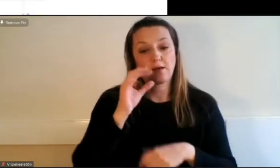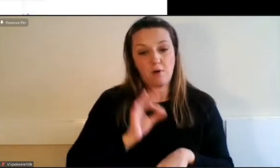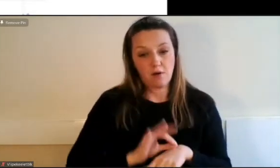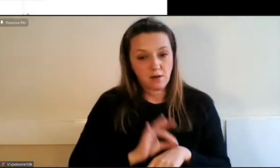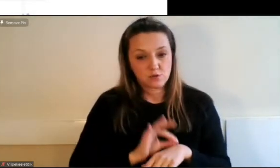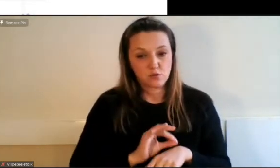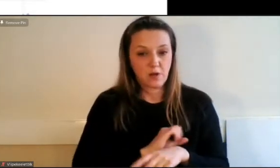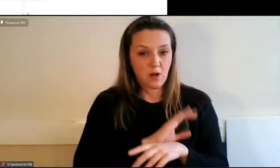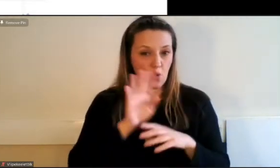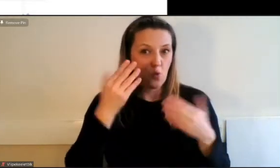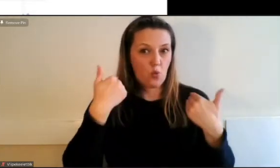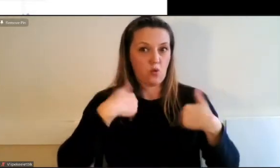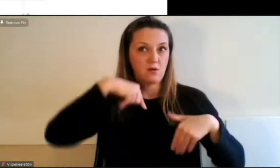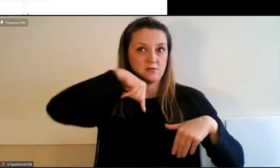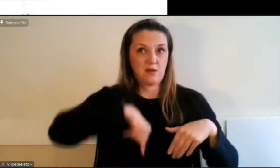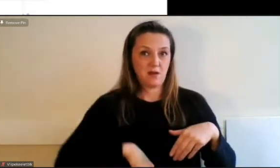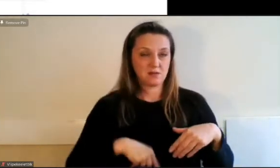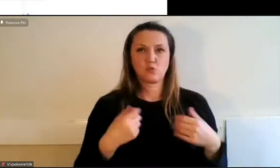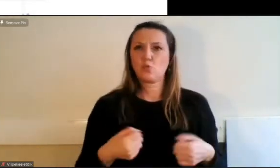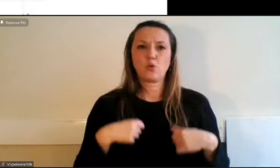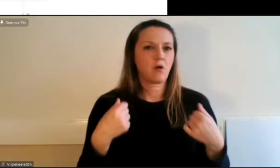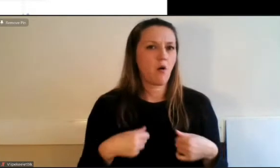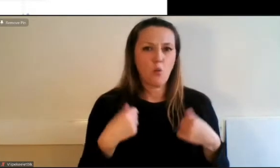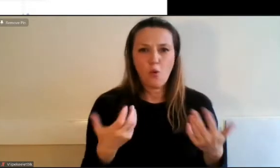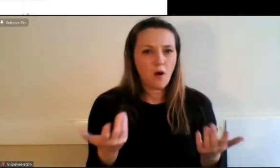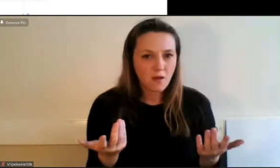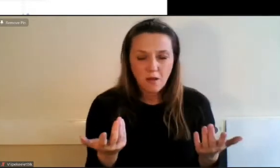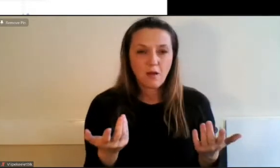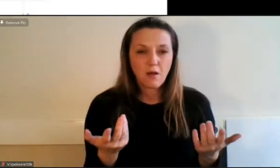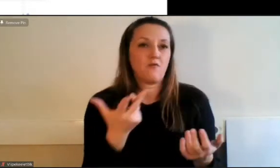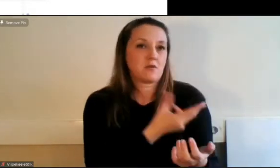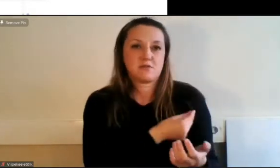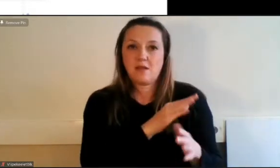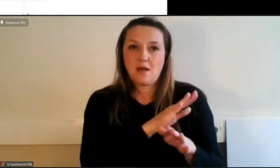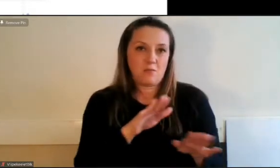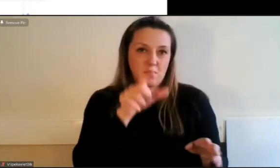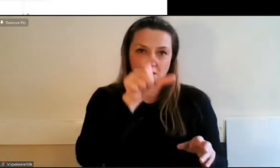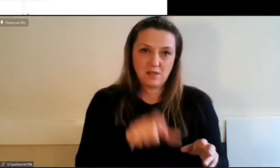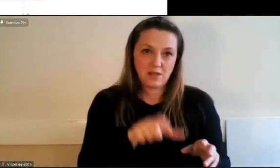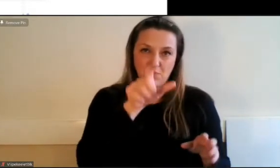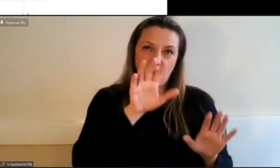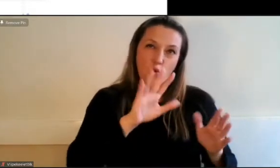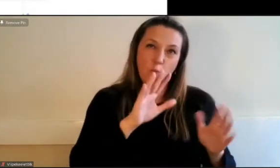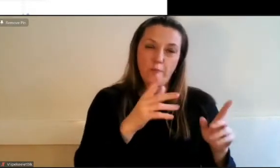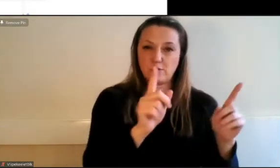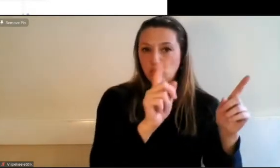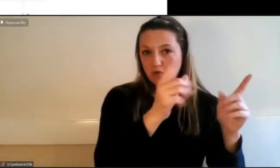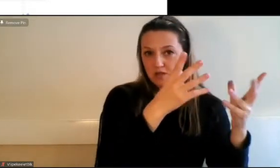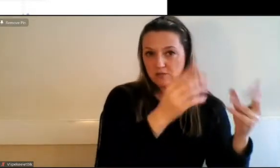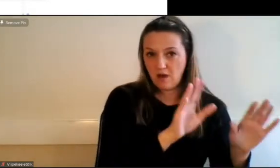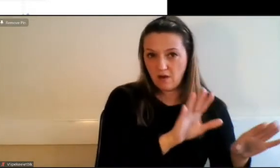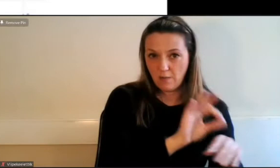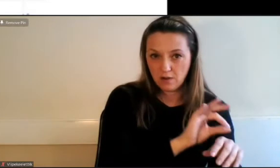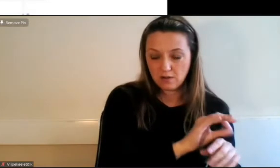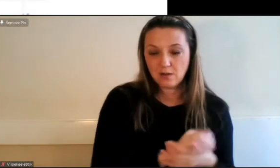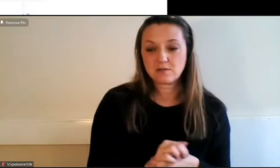inimestel tõesti nakatumise korral hingamisteedes on viirust ühepalju. Teisel graafikul on näidatud,